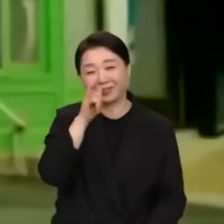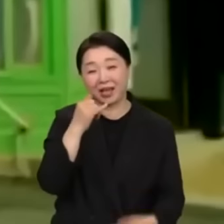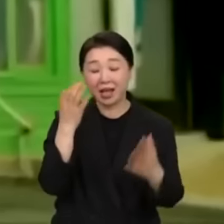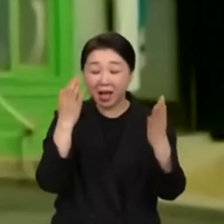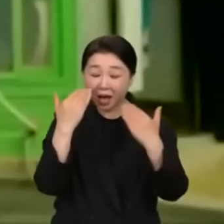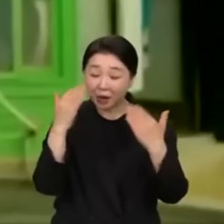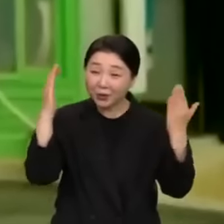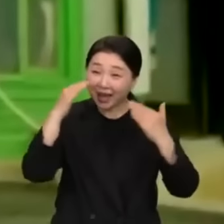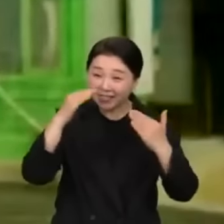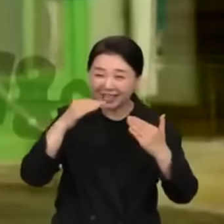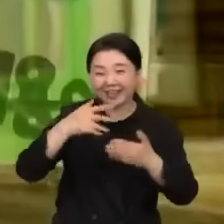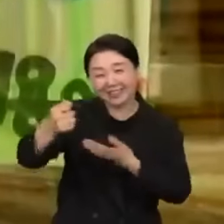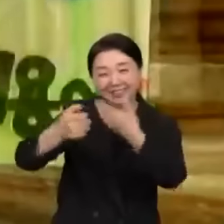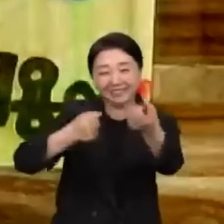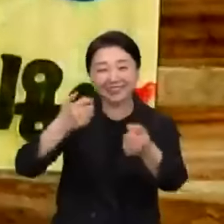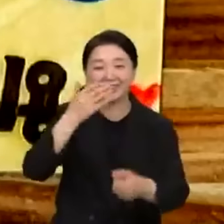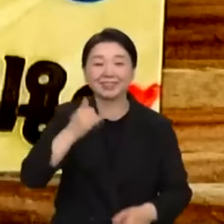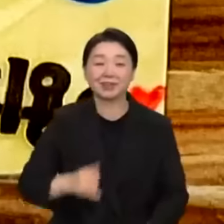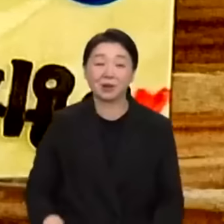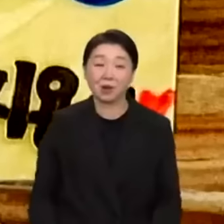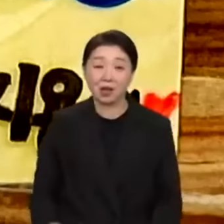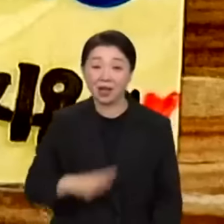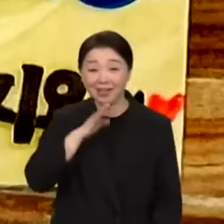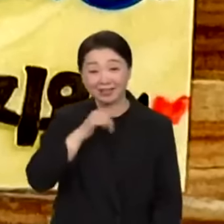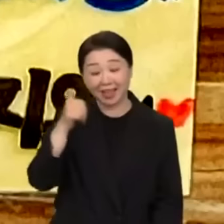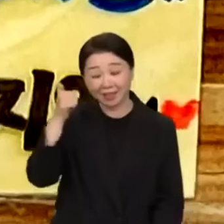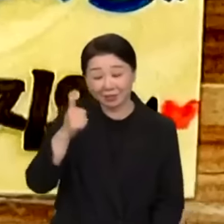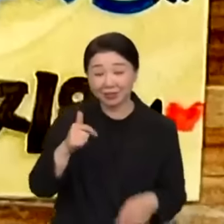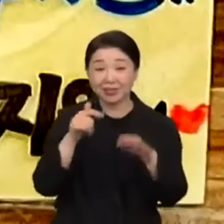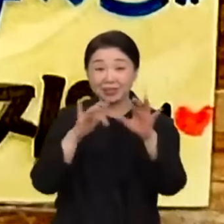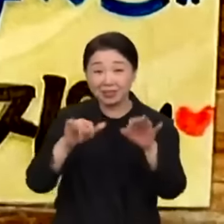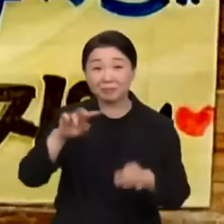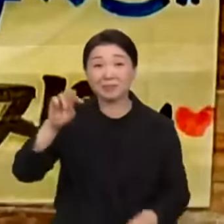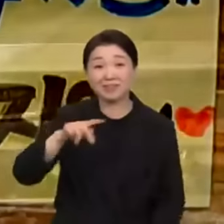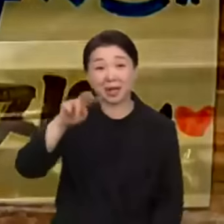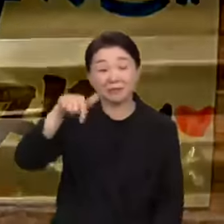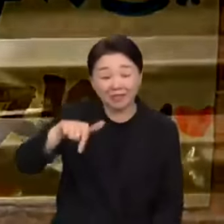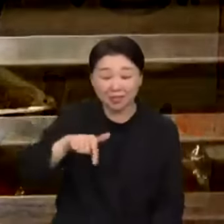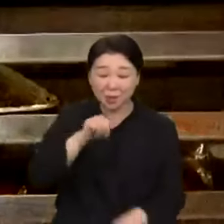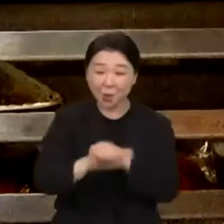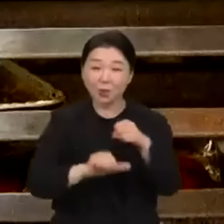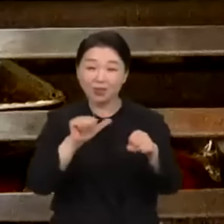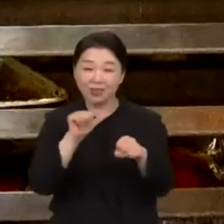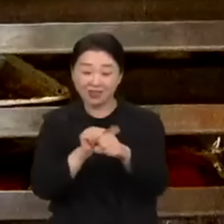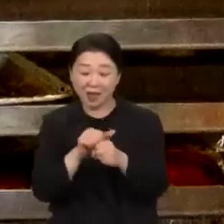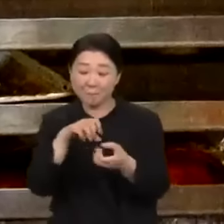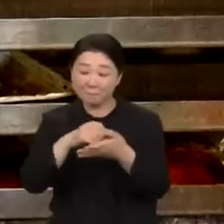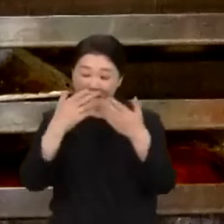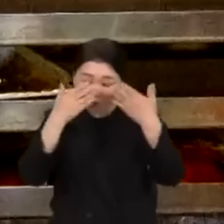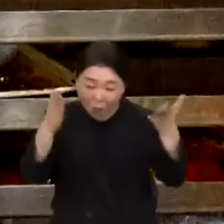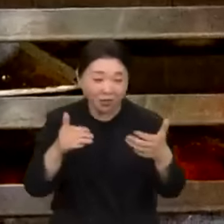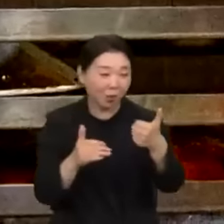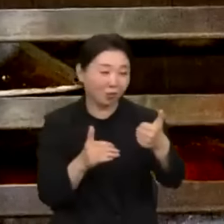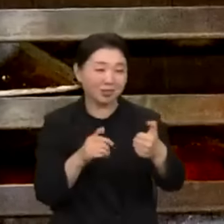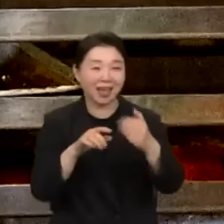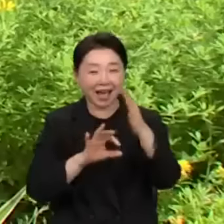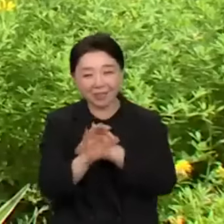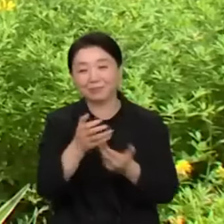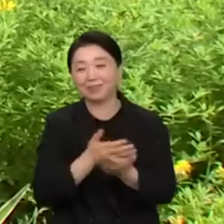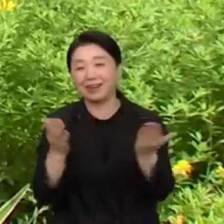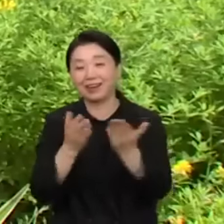가는 아이들 몫입니다. 50살 김상식 씨, 5년째 공짜 빵 50개를 아침마다